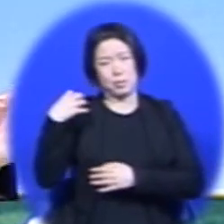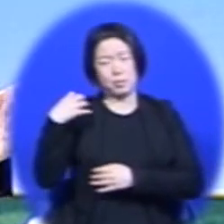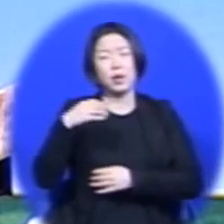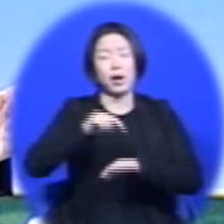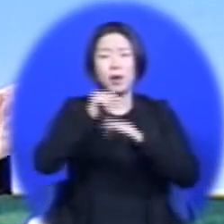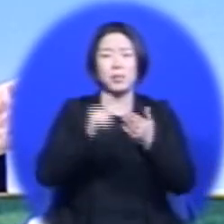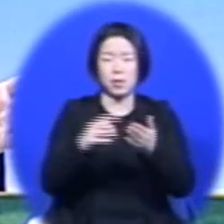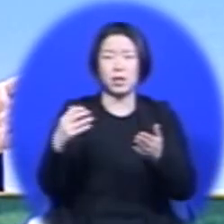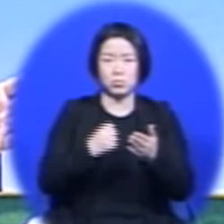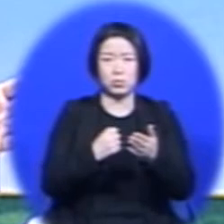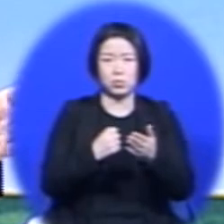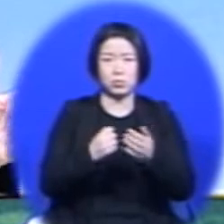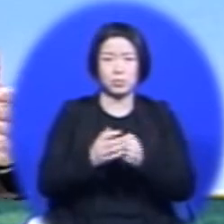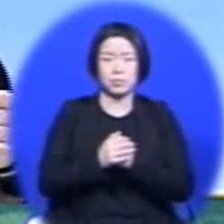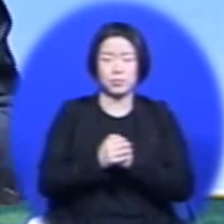그런 마음으로